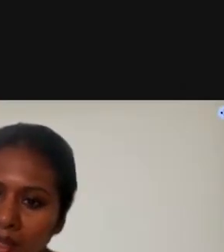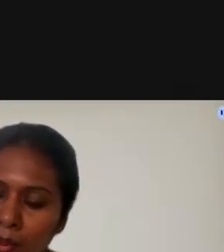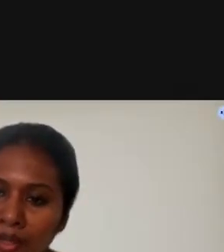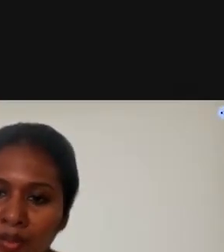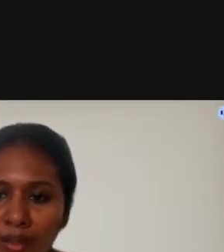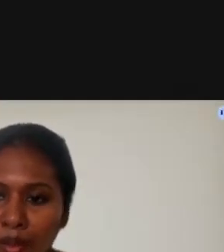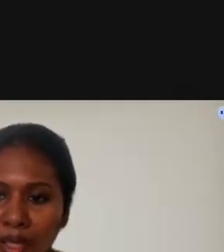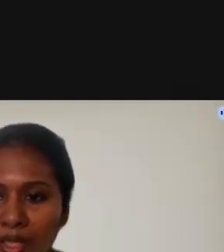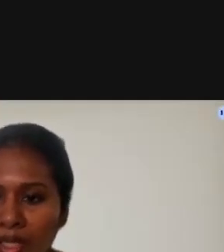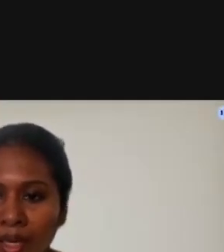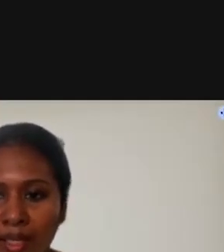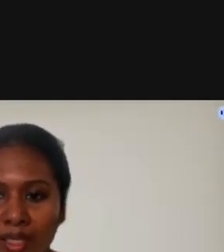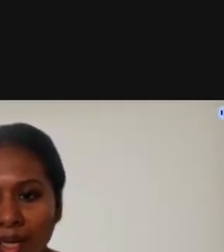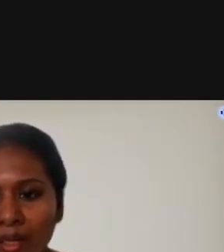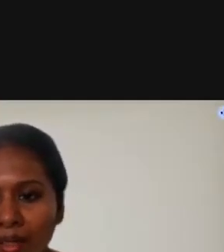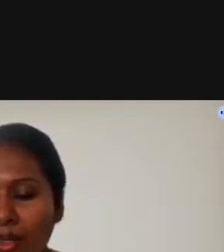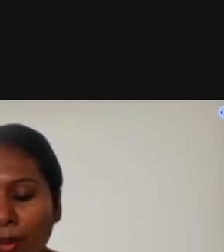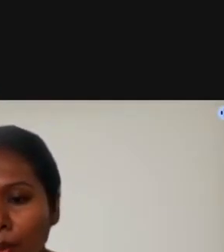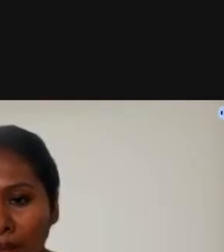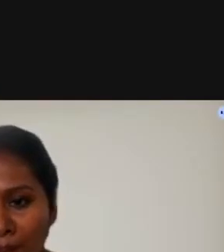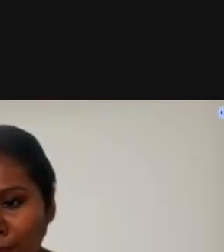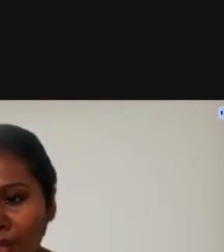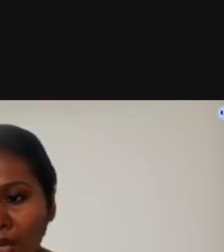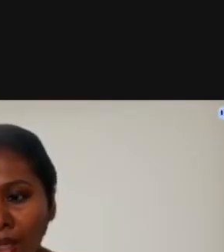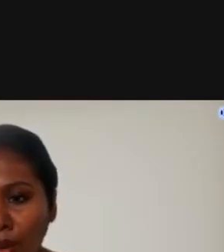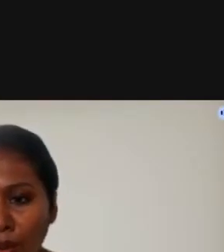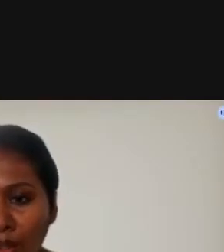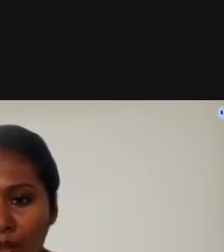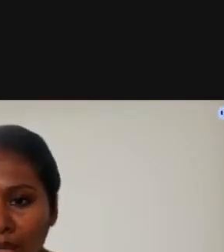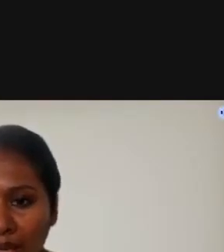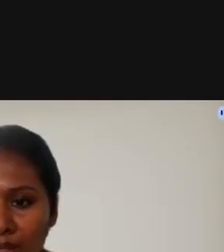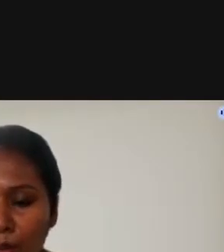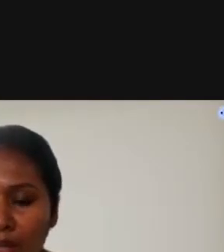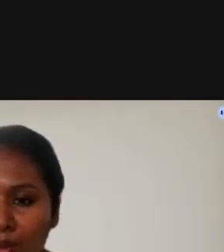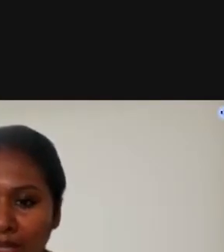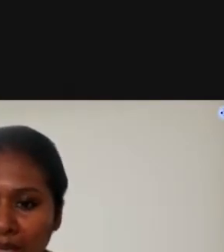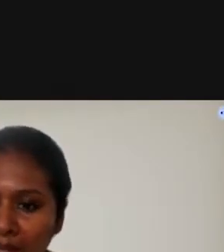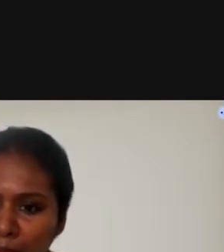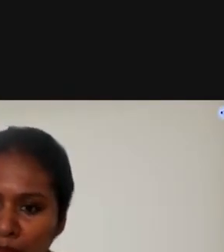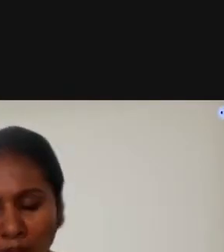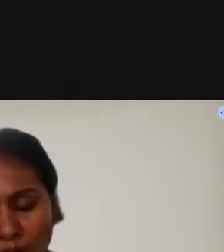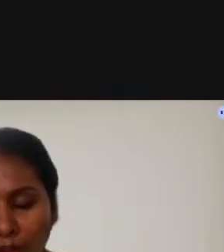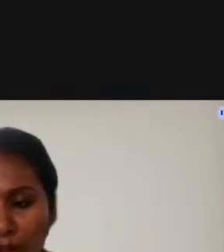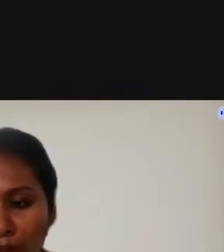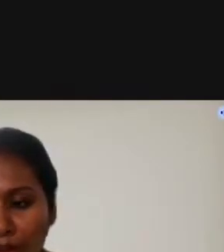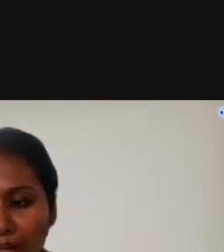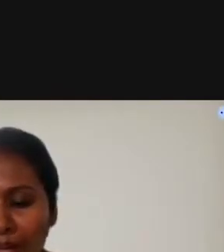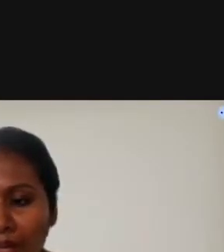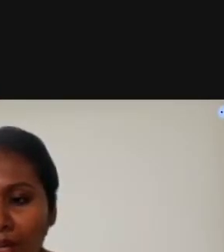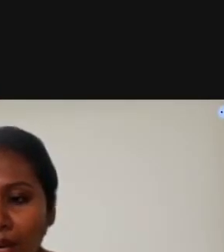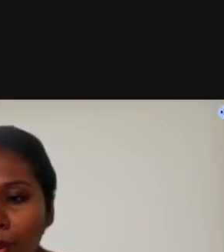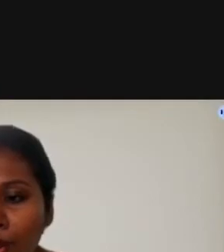ചെയ്യുന്നില്ല, പക്ഷെ അവർക്ക് കമ്മ്യൂണിക്കേറ്റ് ചെയ്യാനായിട്ട് സൈനിൽ പോകാൻ താല്പര്യമില്ല. അങ്ങനത്തെയുള്ള കുട്ടികൾക്കൊക്കെ AAC ഉപയോഗിക്കാം. ഞങ്ങൾക്ക് അങ്ങനെ ഒത്തിരി കുട്ടികളുണ്ട്